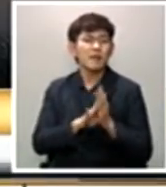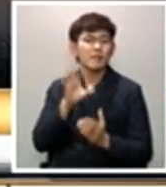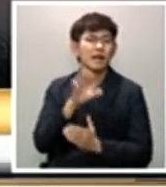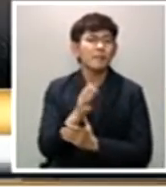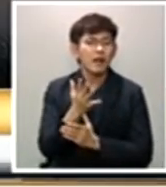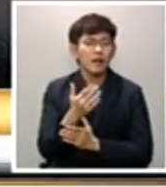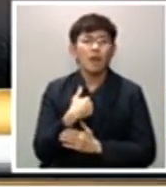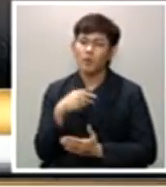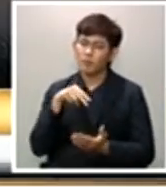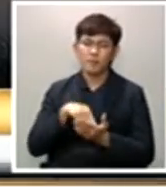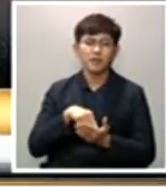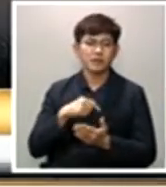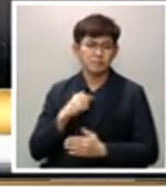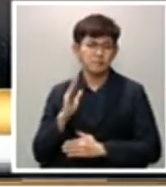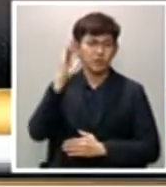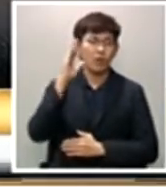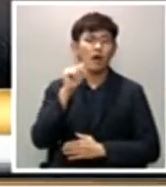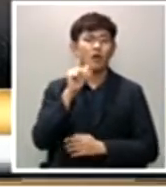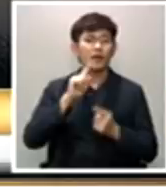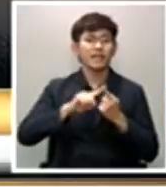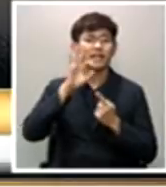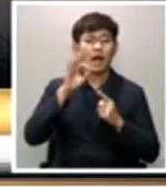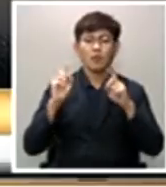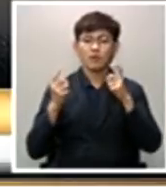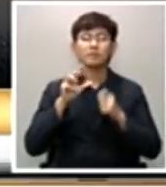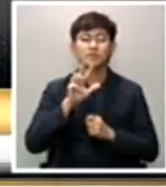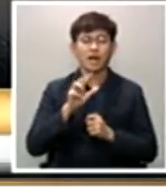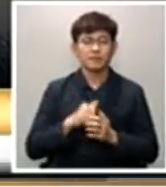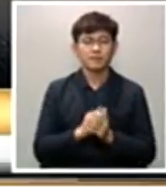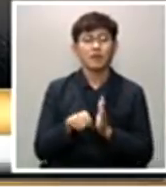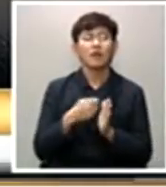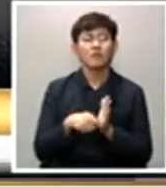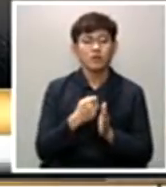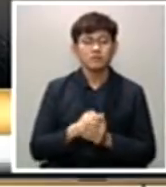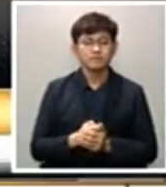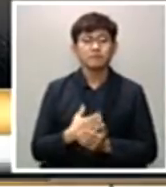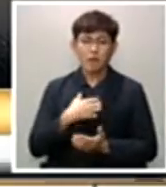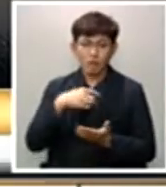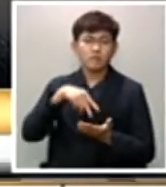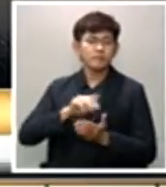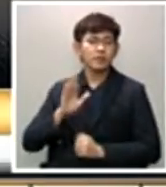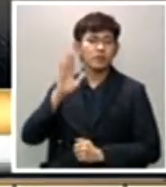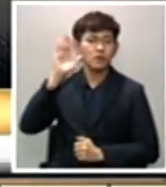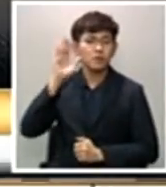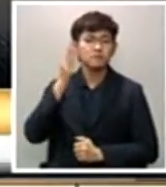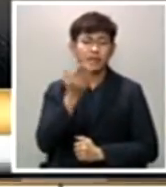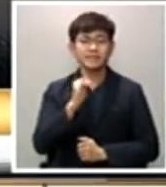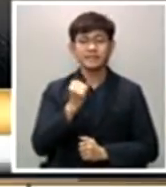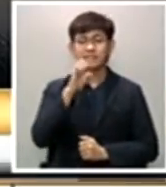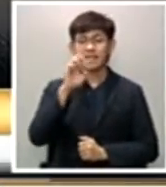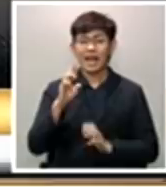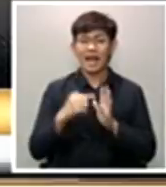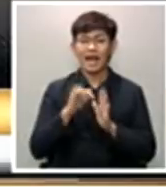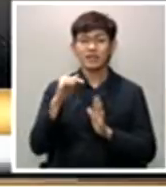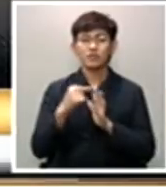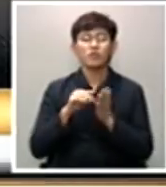ข้อ9วงเล็บ3คือถ้าจะประท้วงเนี่ยท่านจิรายุขออนุญาต